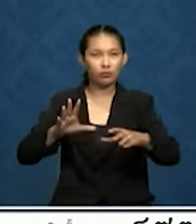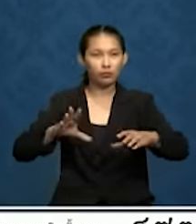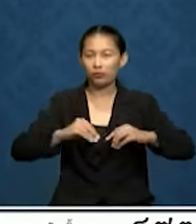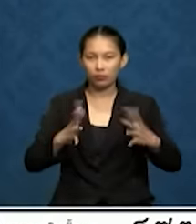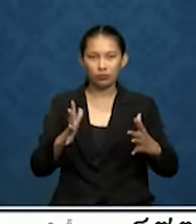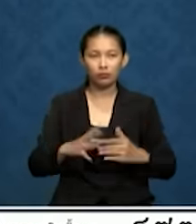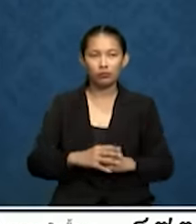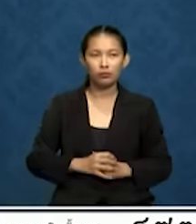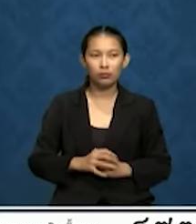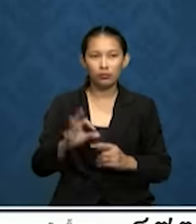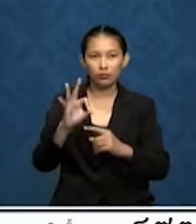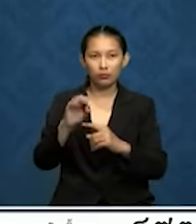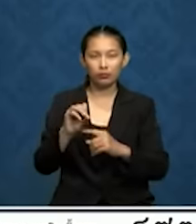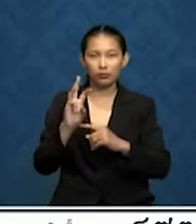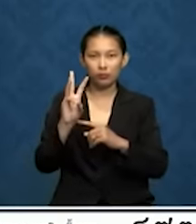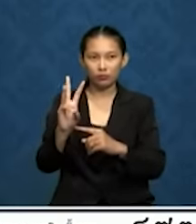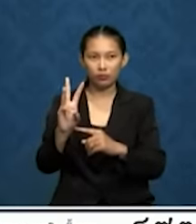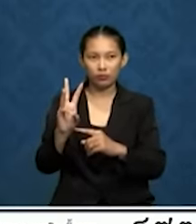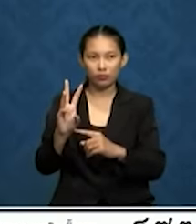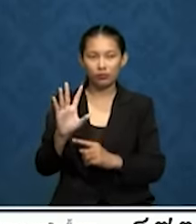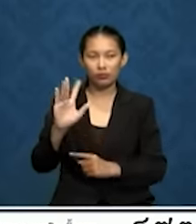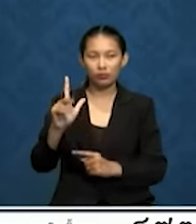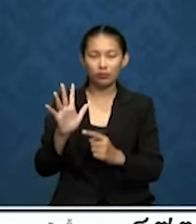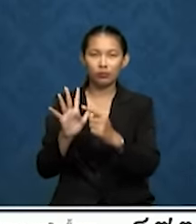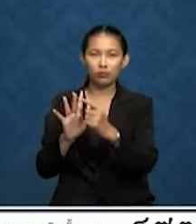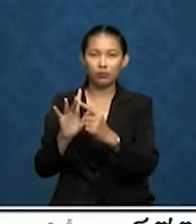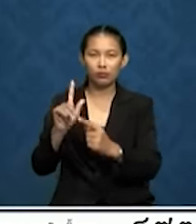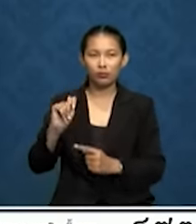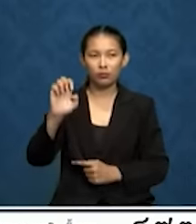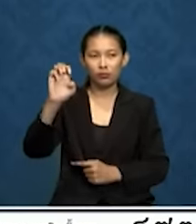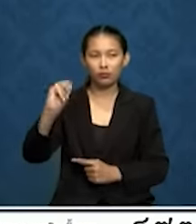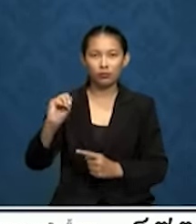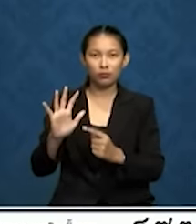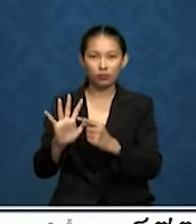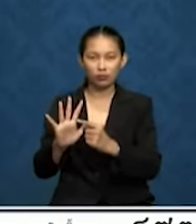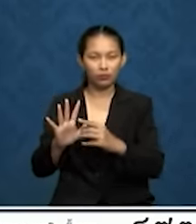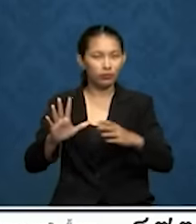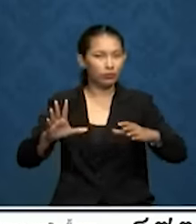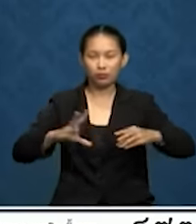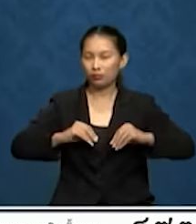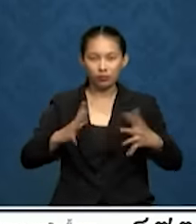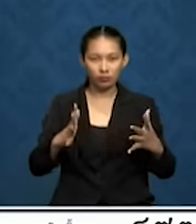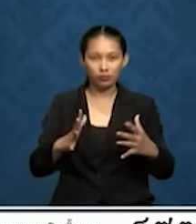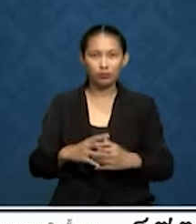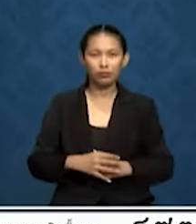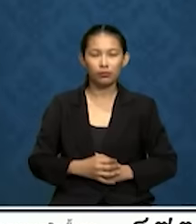ครับ 96นางสาวชุติมาพจชพันธ ์ไม่เห็นช